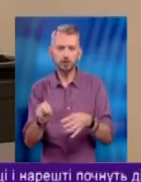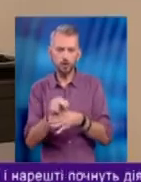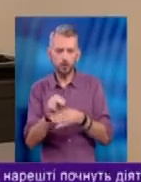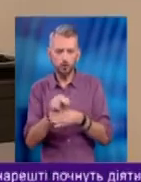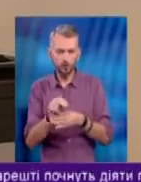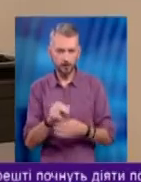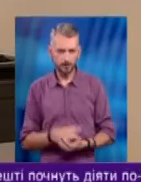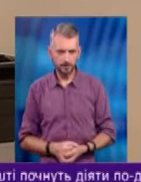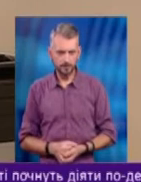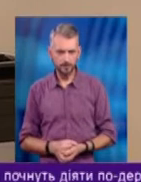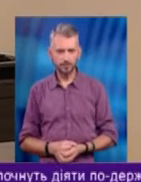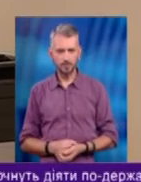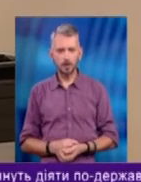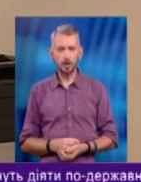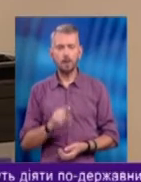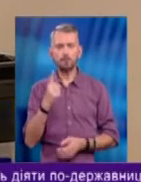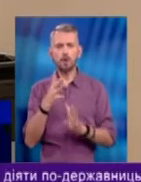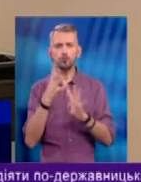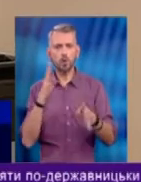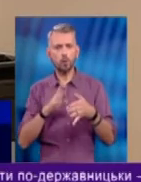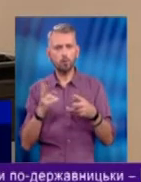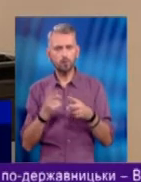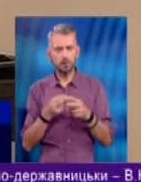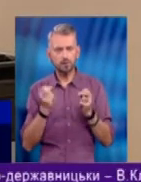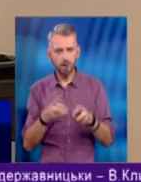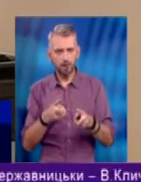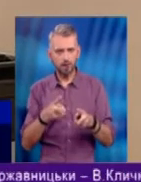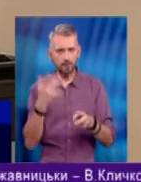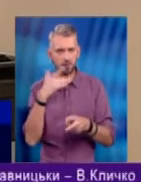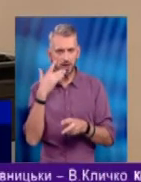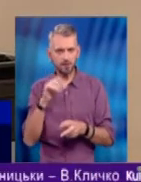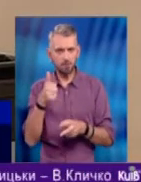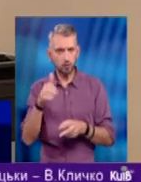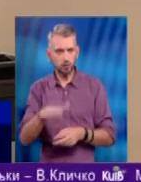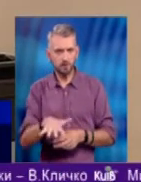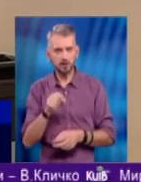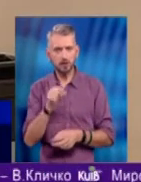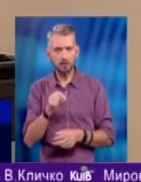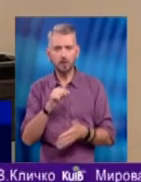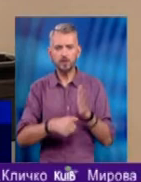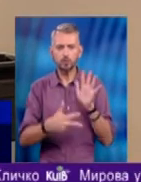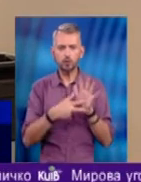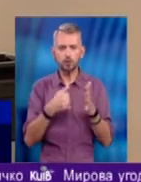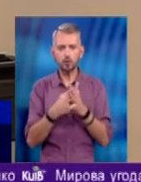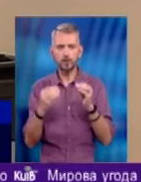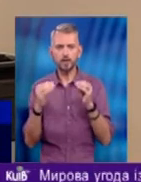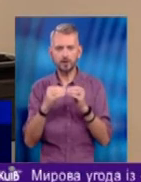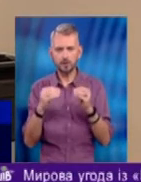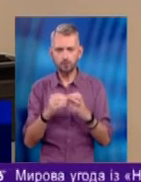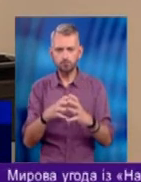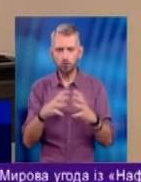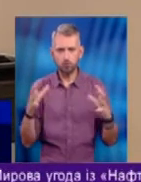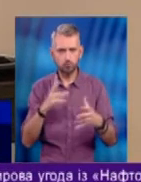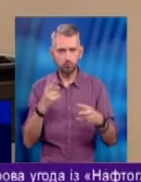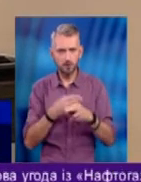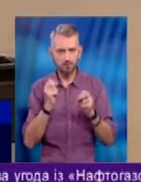ремонтувати. Там, в першу чергу, безпека в Америці на першому місці. Там від 8 до 10 подушок безпеки